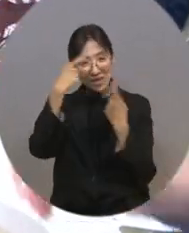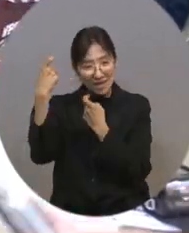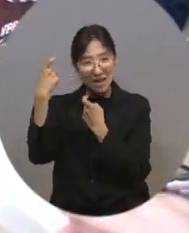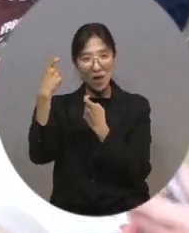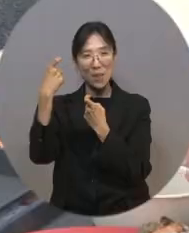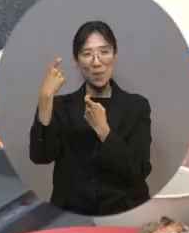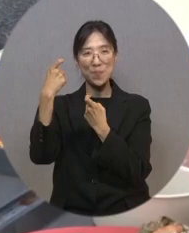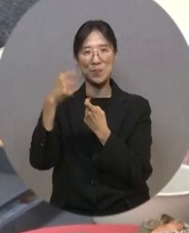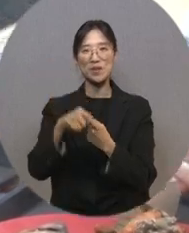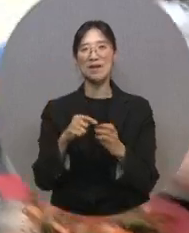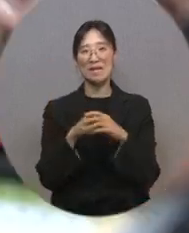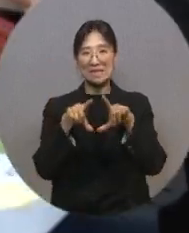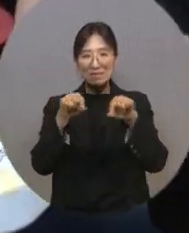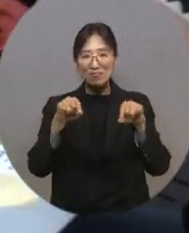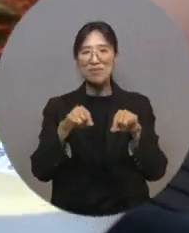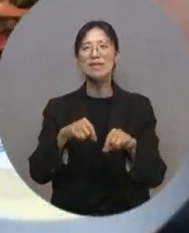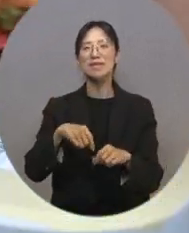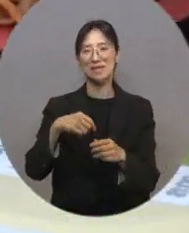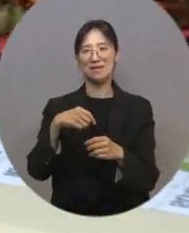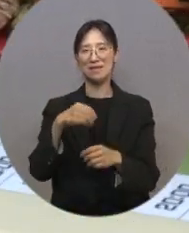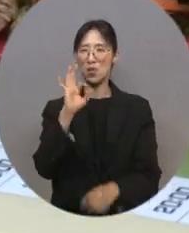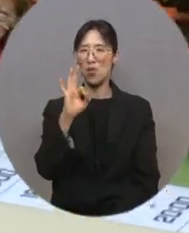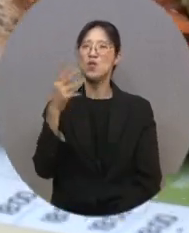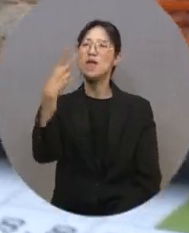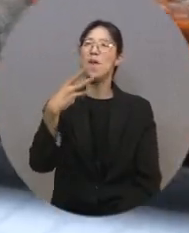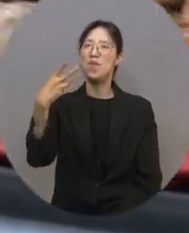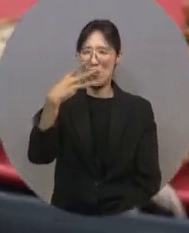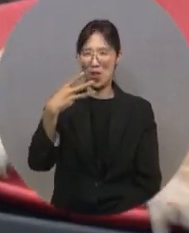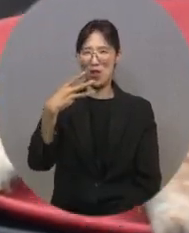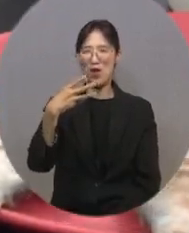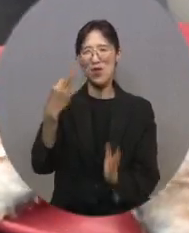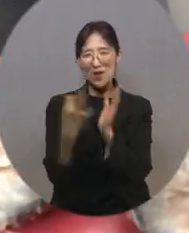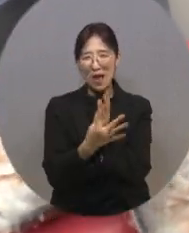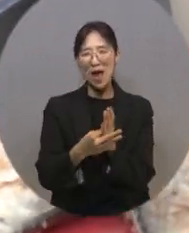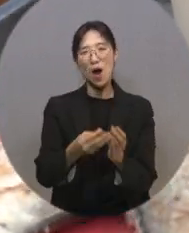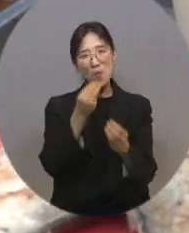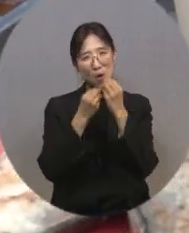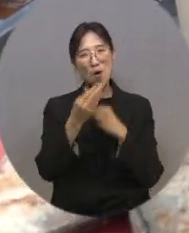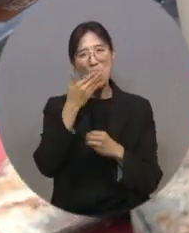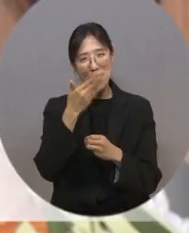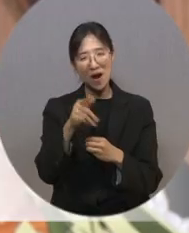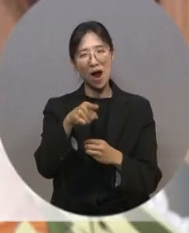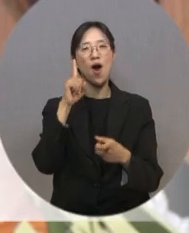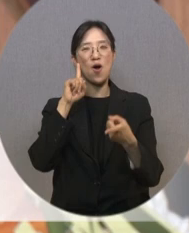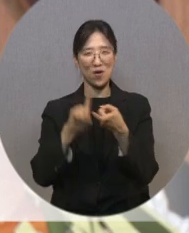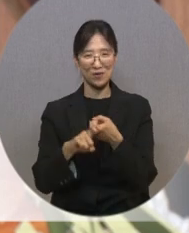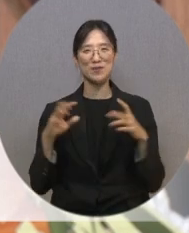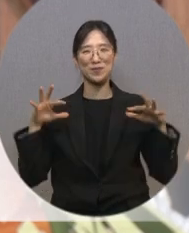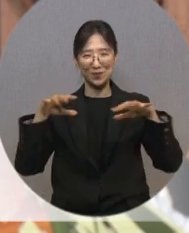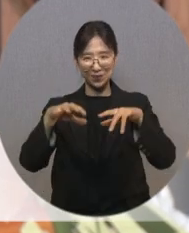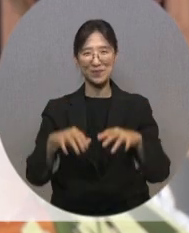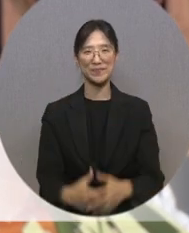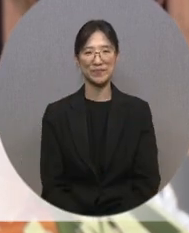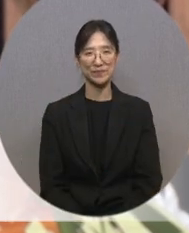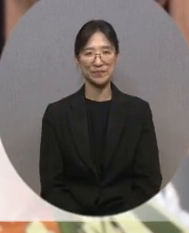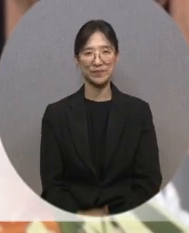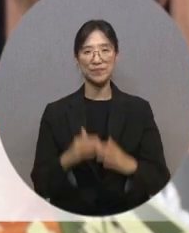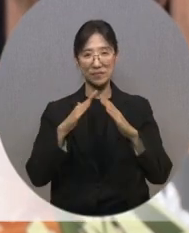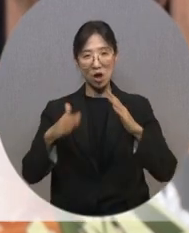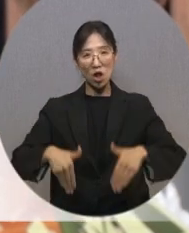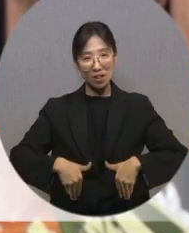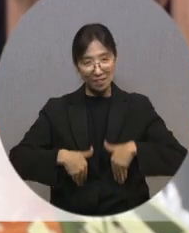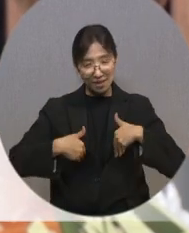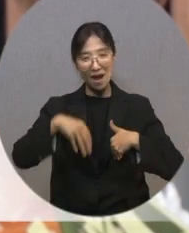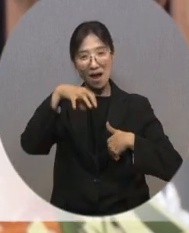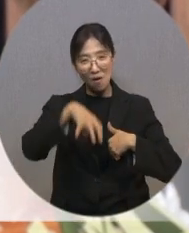명인의 음식을 3,000원에 맛볼 수 있는 푸드쇼를 진행해 관심을 끌기도 했습니다. 이 전라남도에도 남도